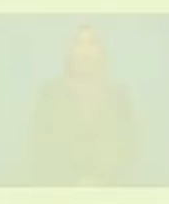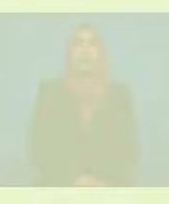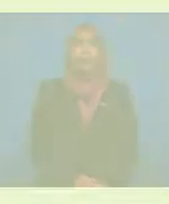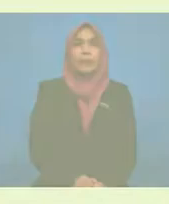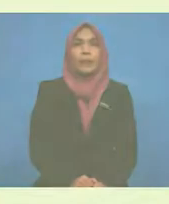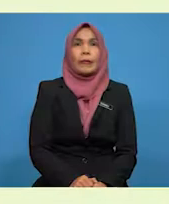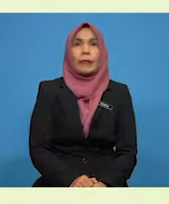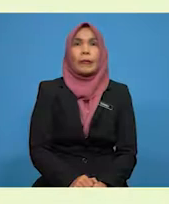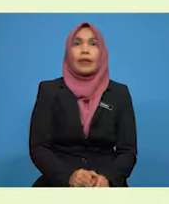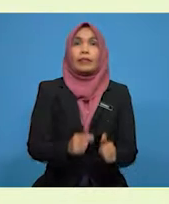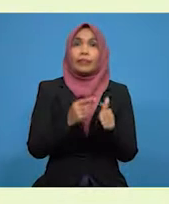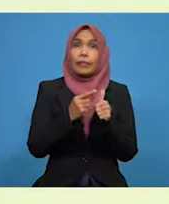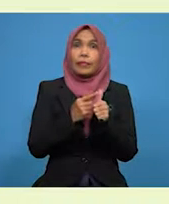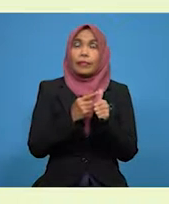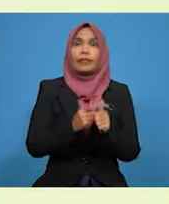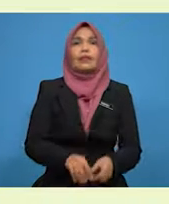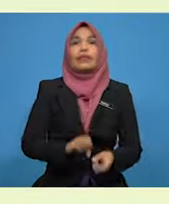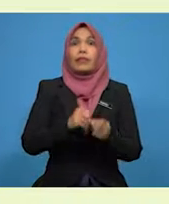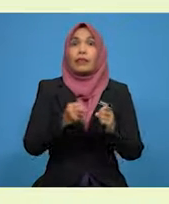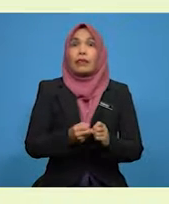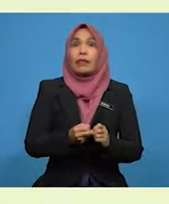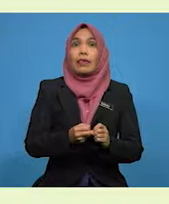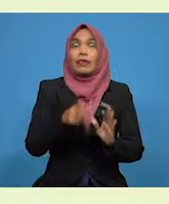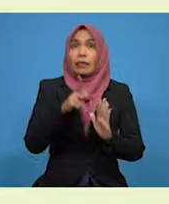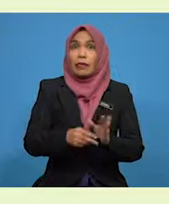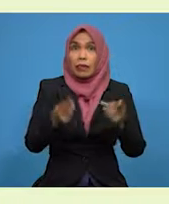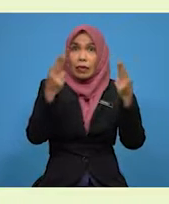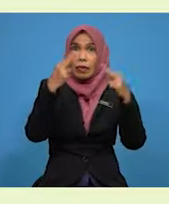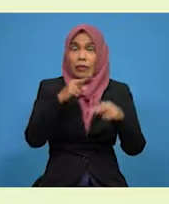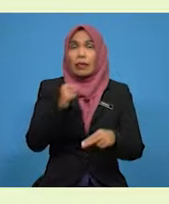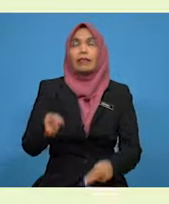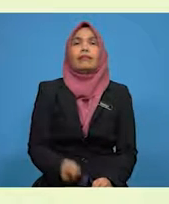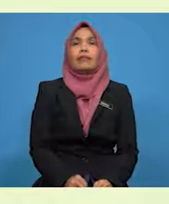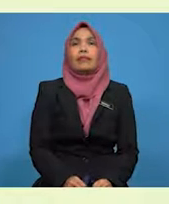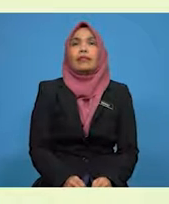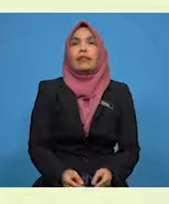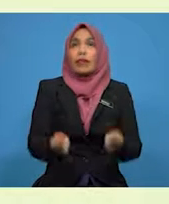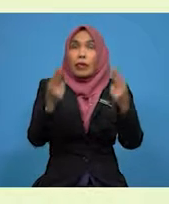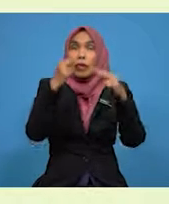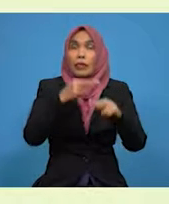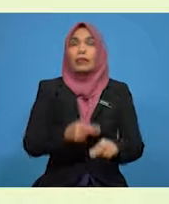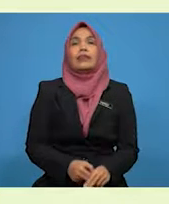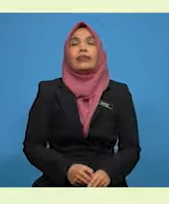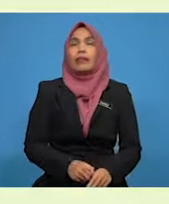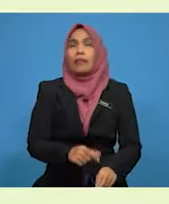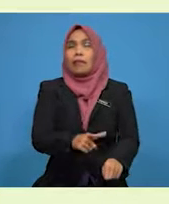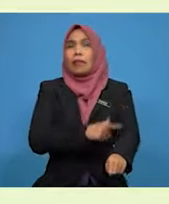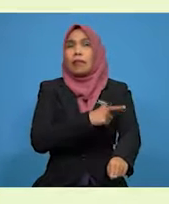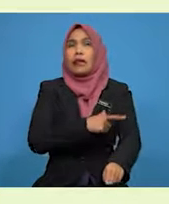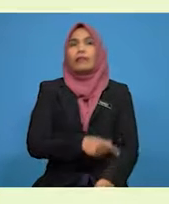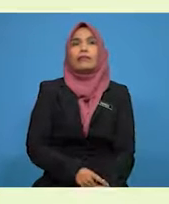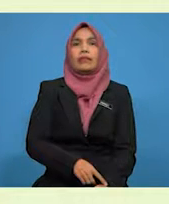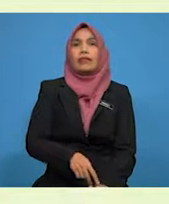Yang pertama, masalah kehadiran. Kehadiran lewat, ponteng dan tidak berada di tempat